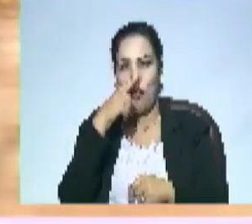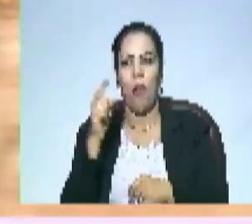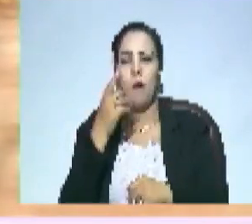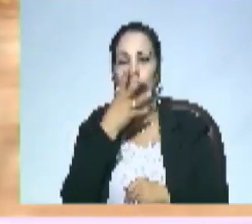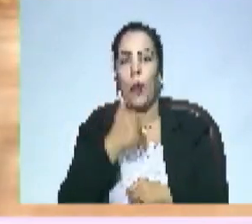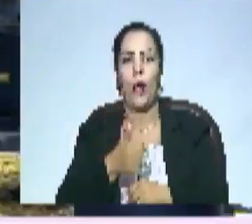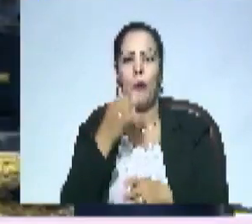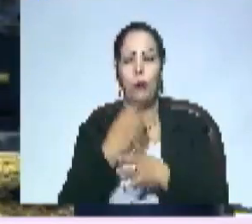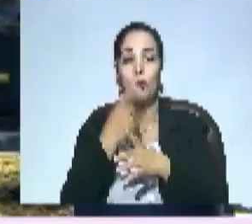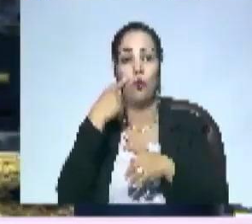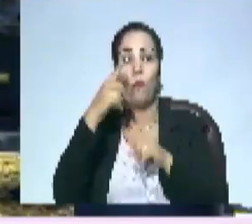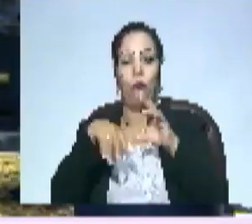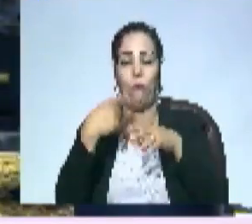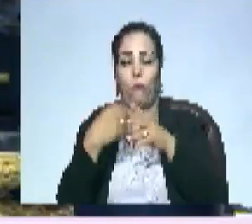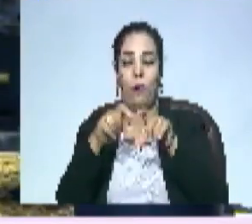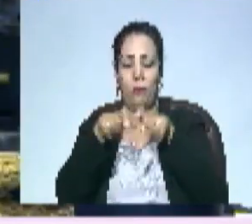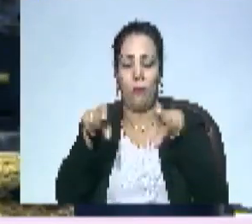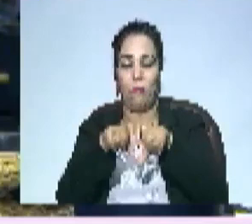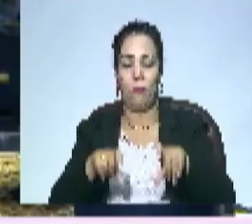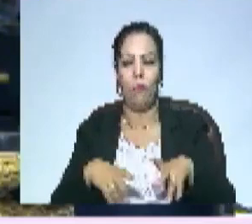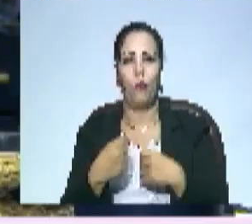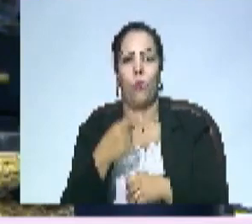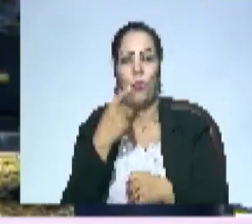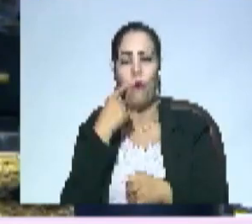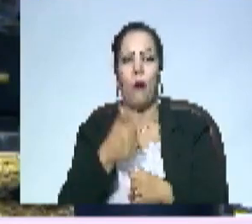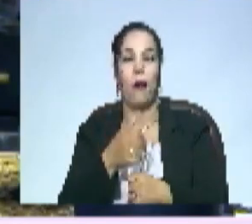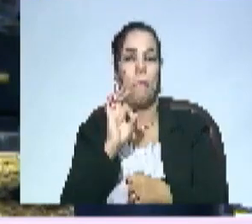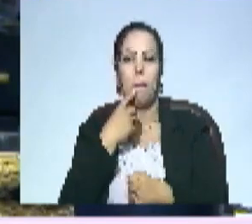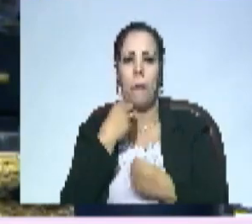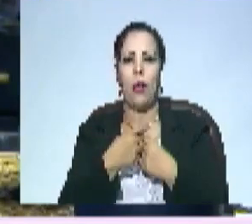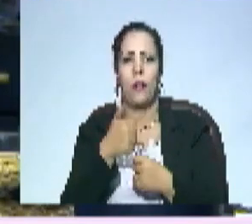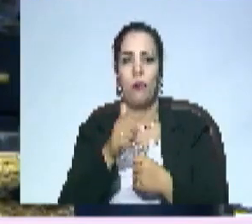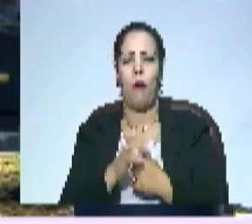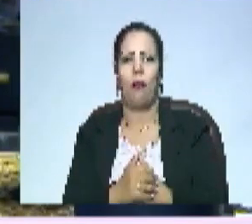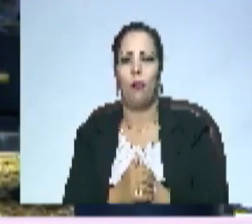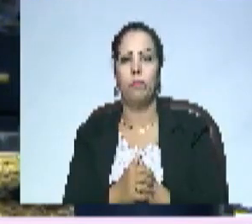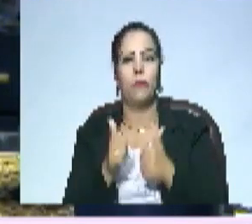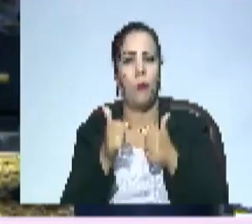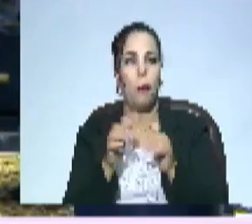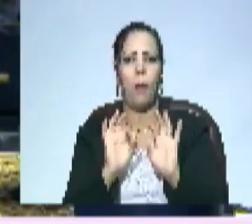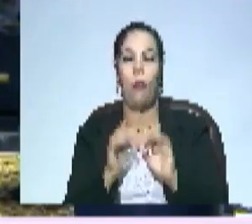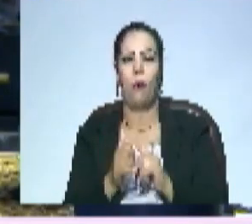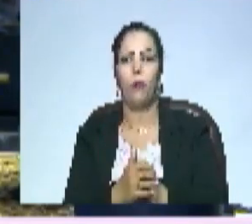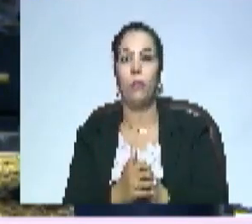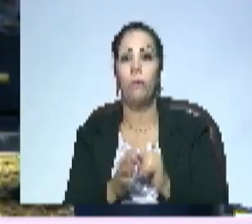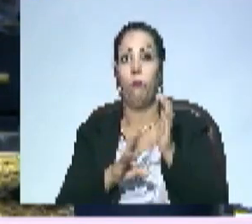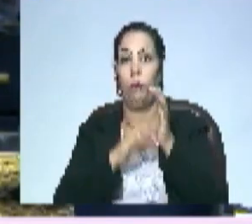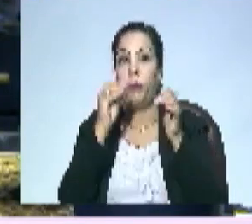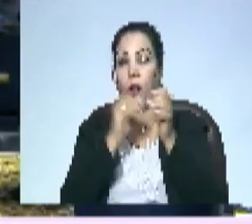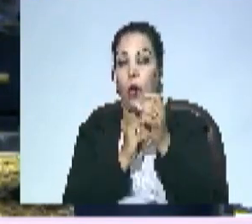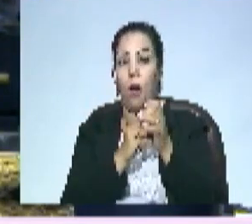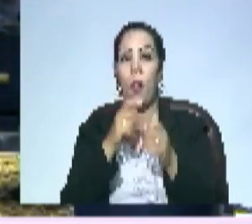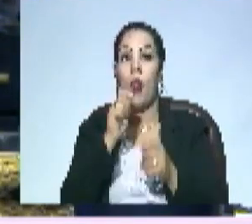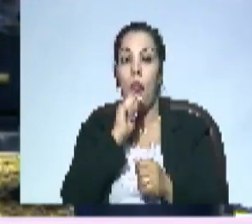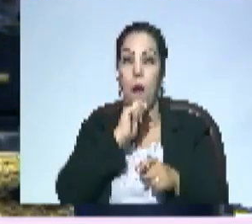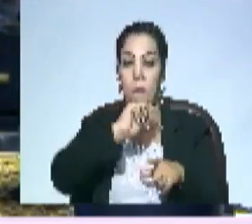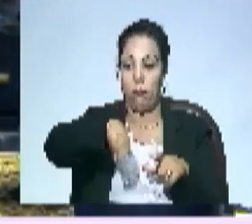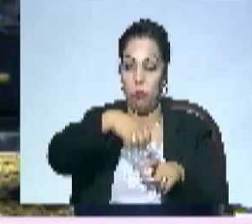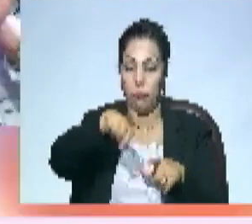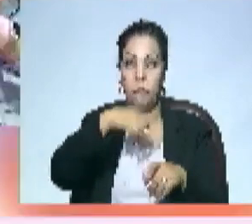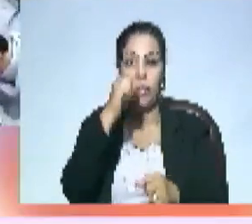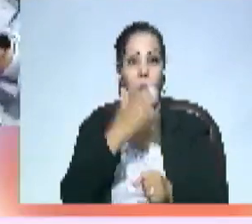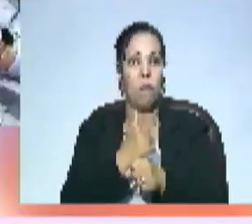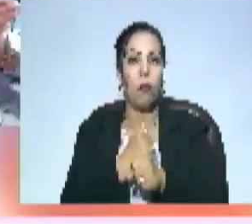جدا وهنشوف عامل ازاي معانا وهيبقى زي الفل حلو قوي يبقى اول حاجه تعصيجه اللحمه العاديه